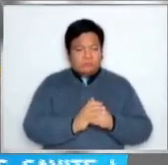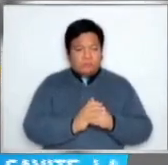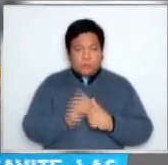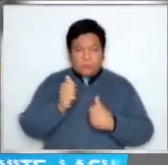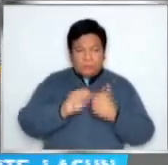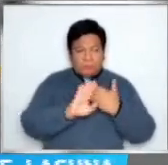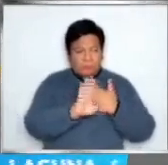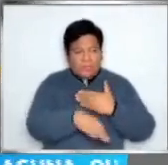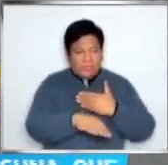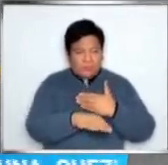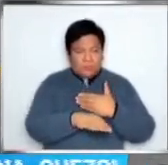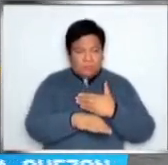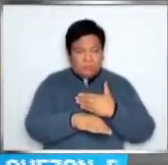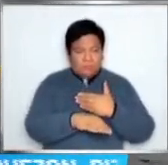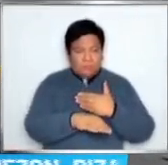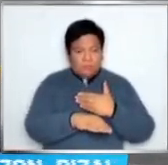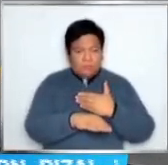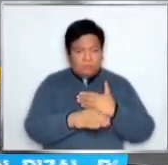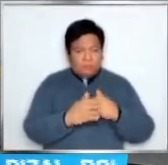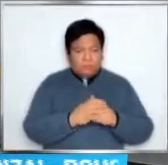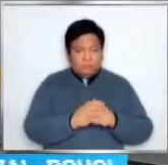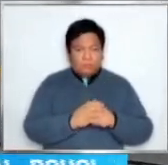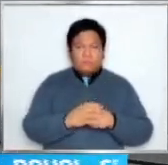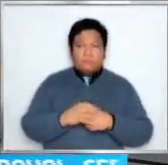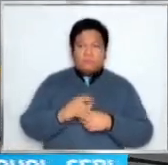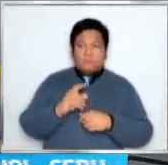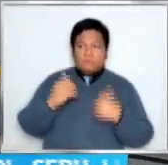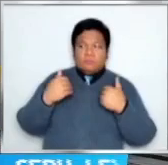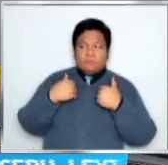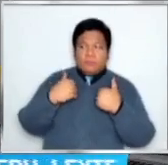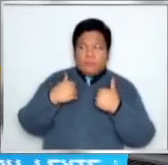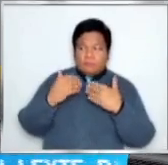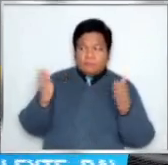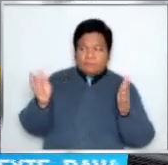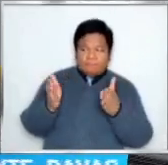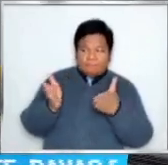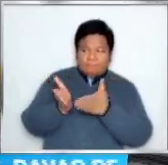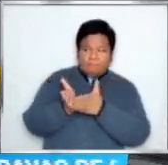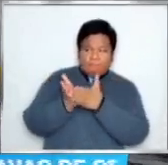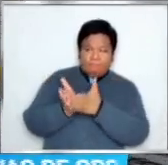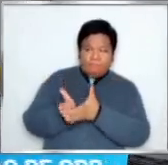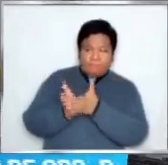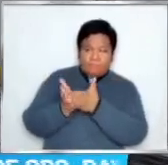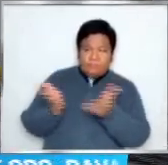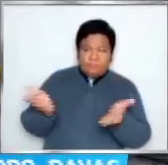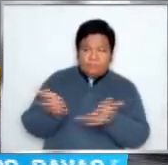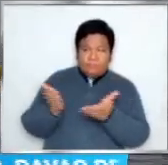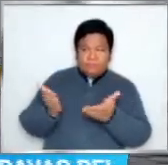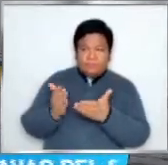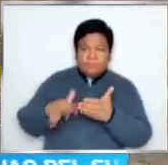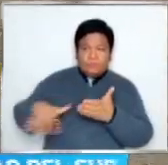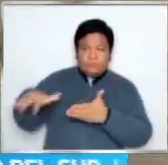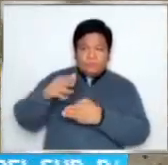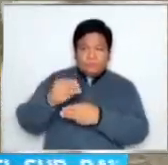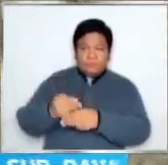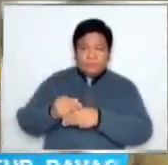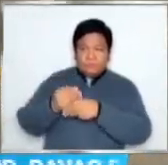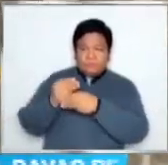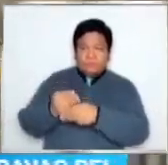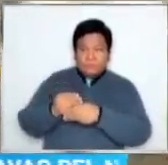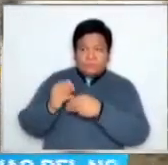biyahe ng mga barko, maging mga maliliit na sasakyang pandagat dito sa buong probinsya ng Masbate. So yung mga